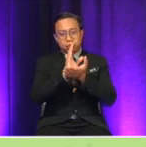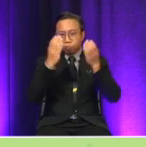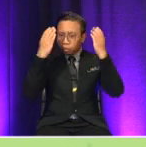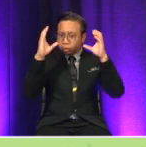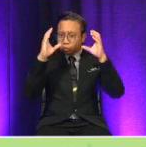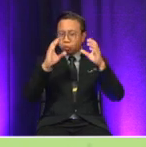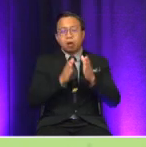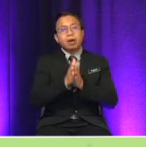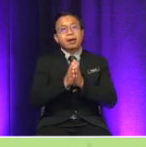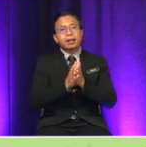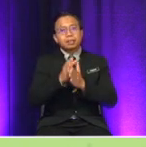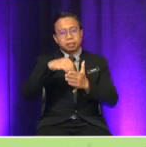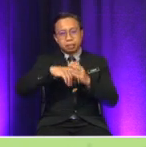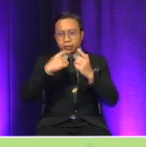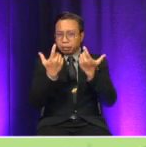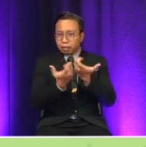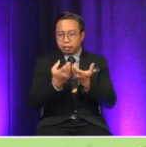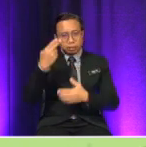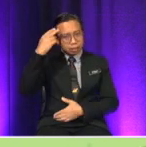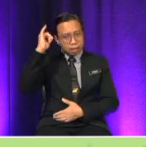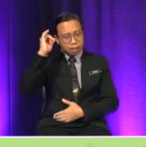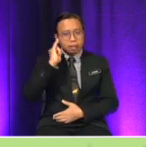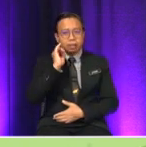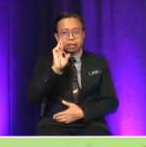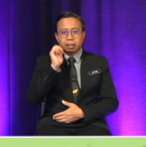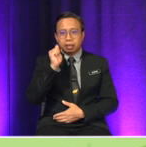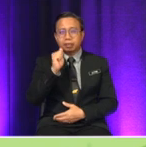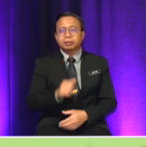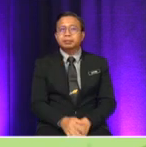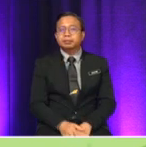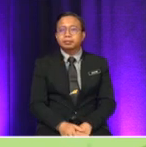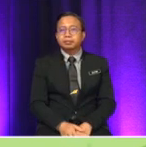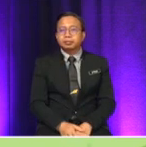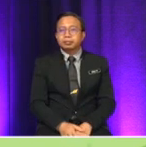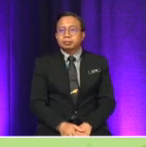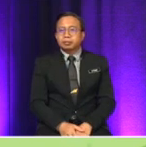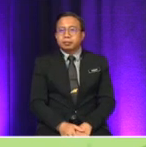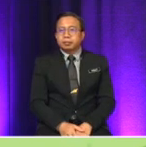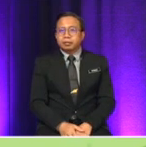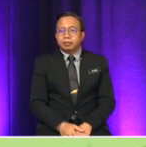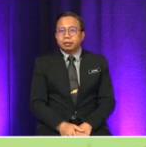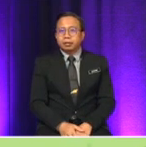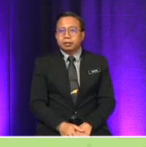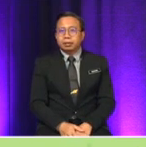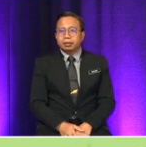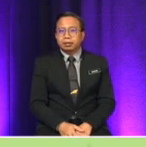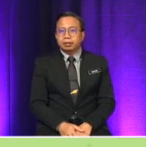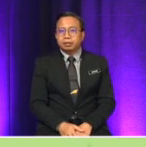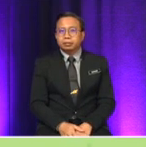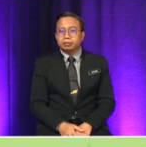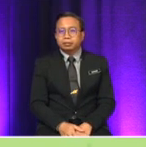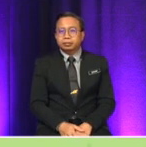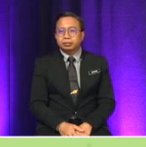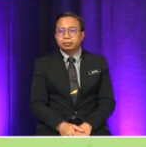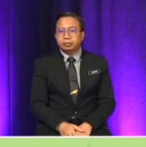rajin dalam kelas. Okey. Hai Ira. Hai Ira. Okey. Okey, yang bawa Ira ni, ya, ini anak Pakistan ni. Ya. Oh,